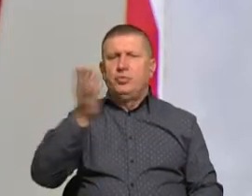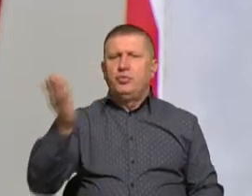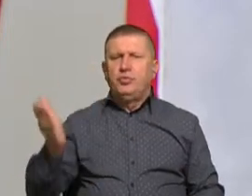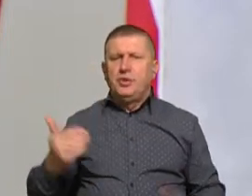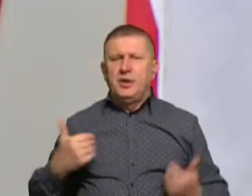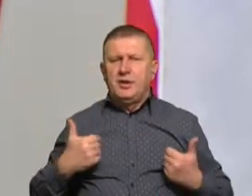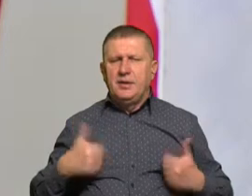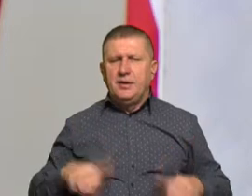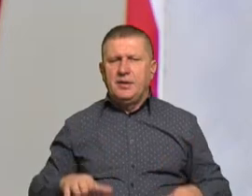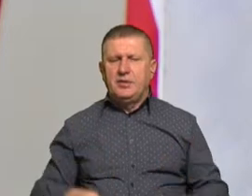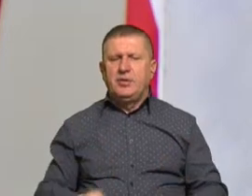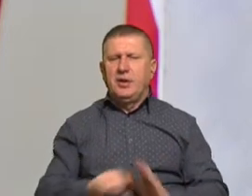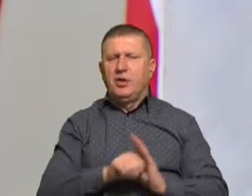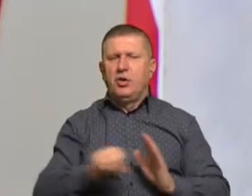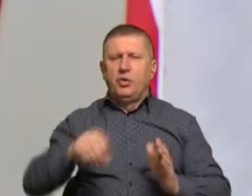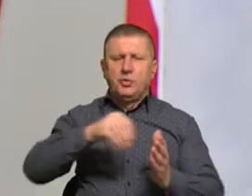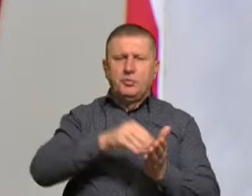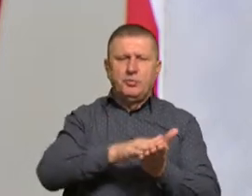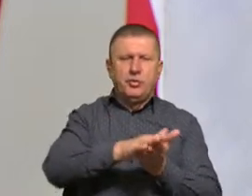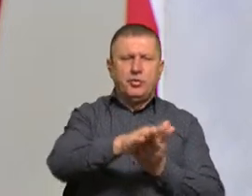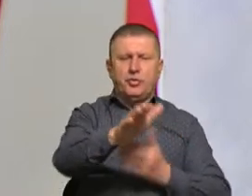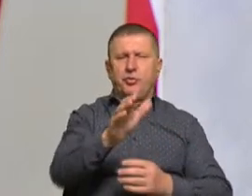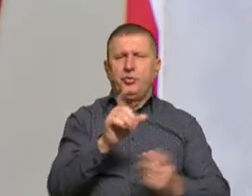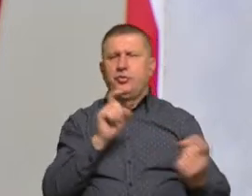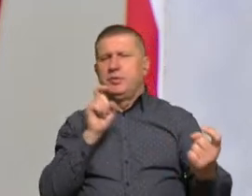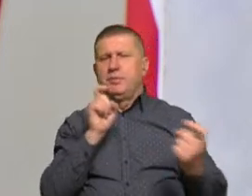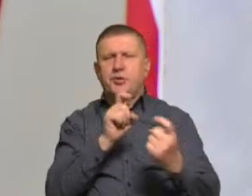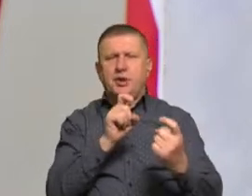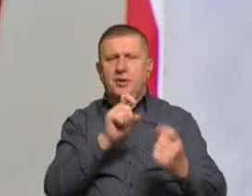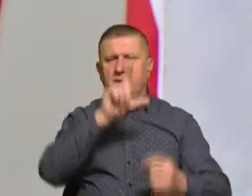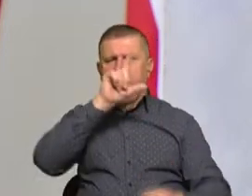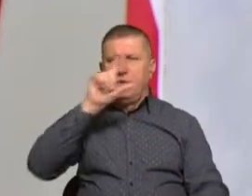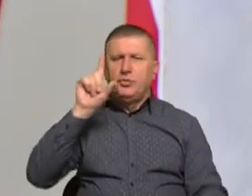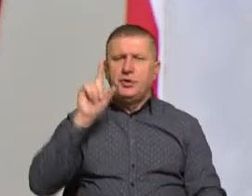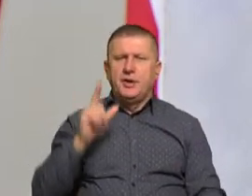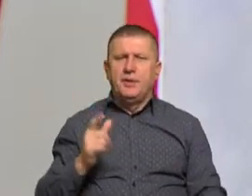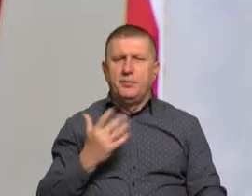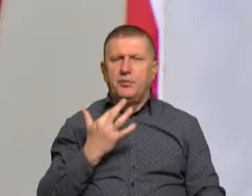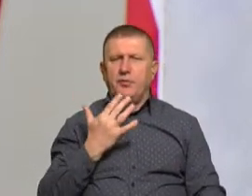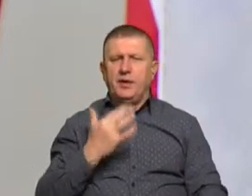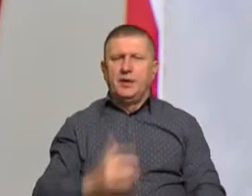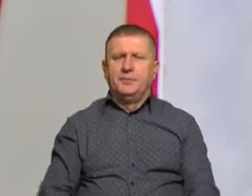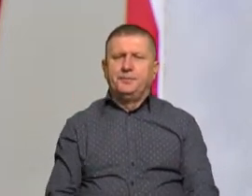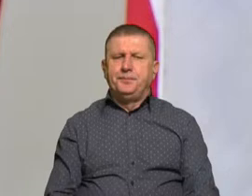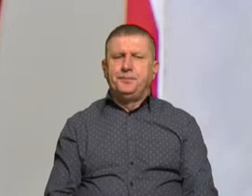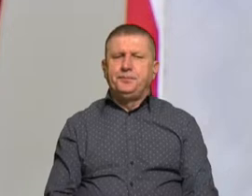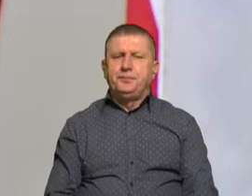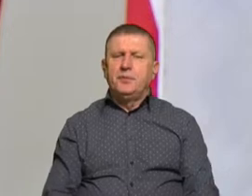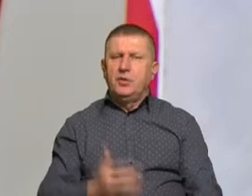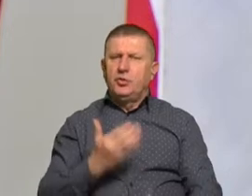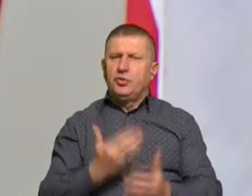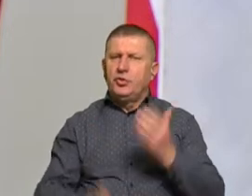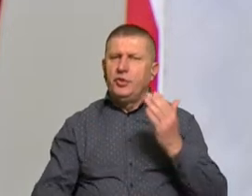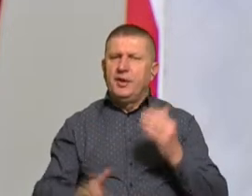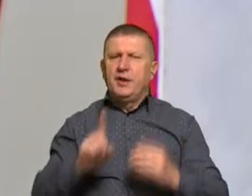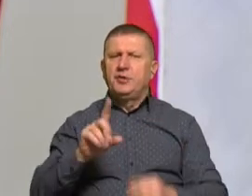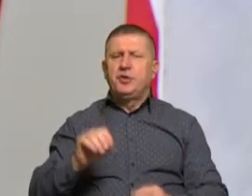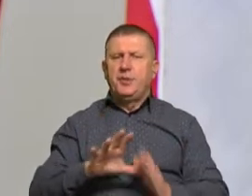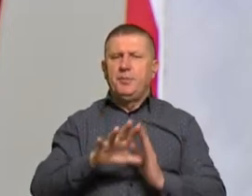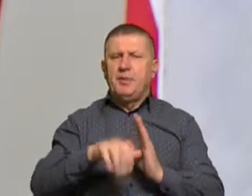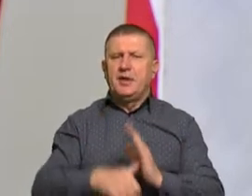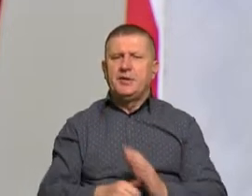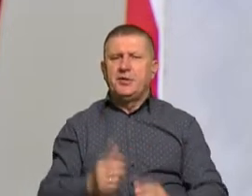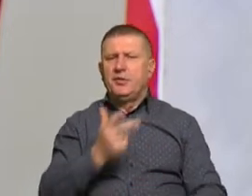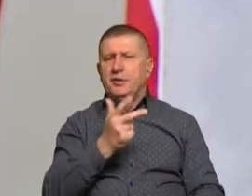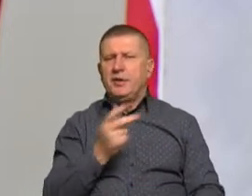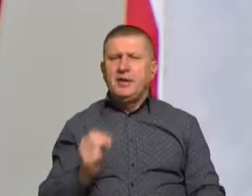mieszkańcy od samego początku wyrażali sprzeciw wobec tej inwestycji. Natomiast szkoda, że miasto równolegle nie